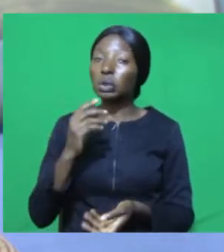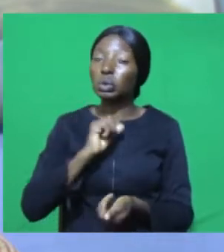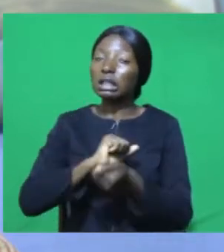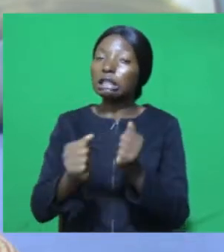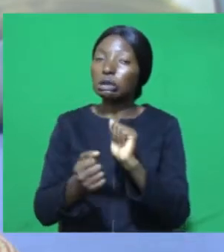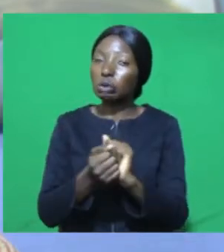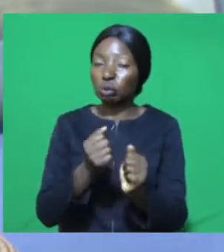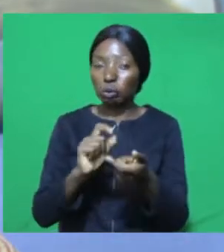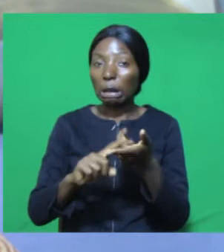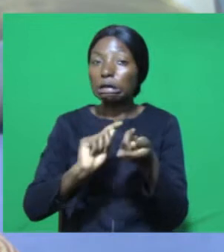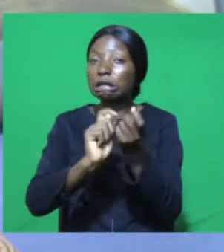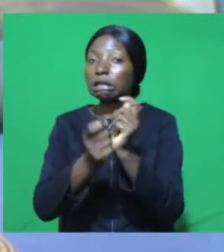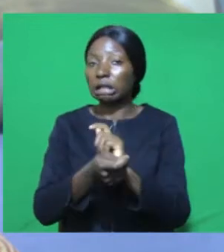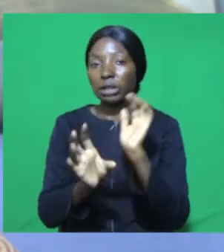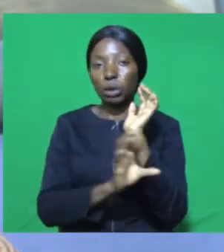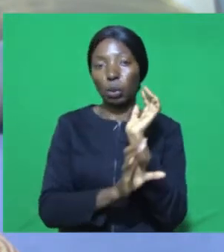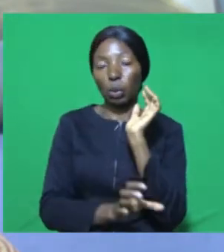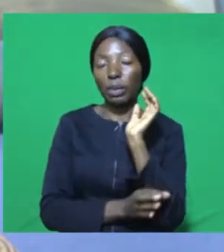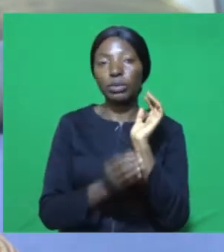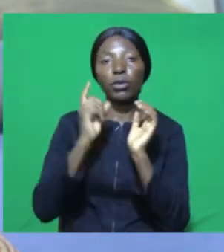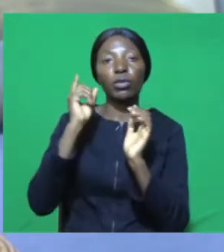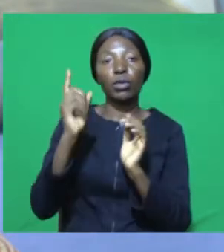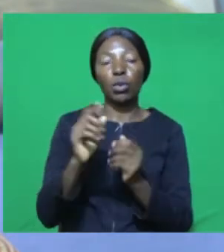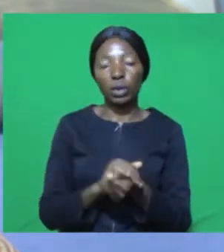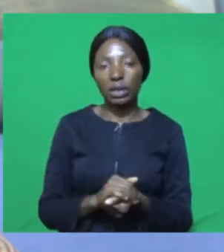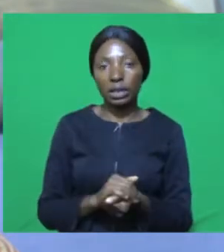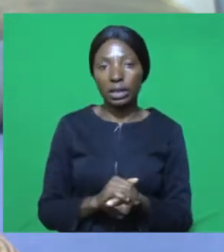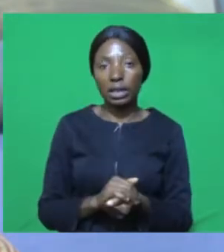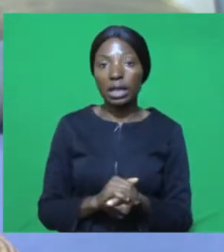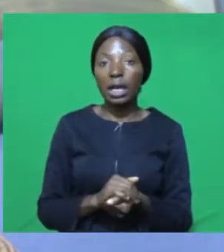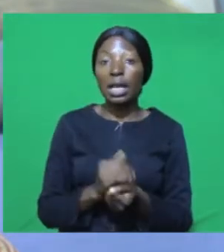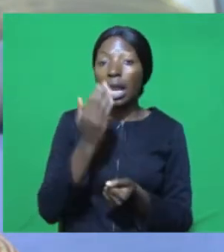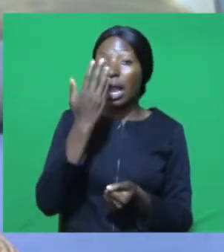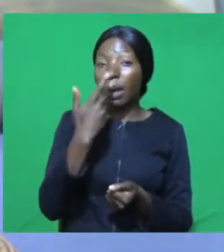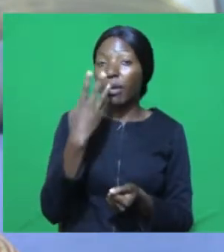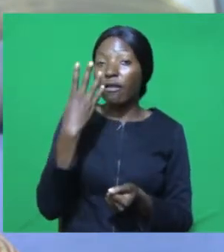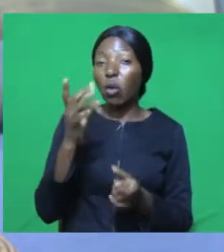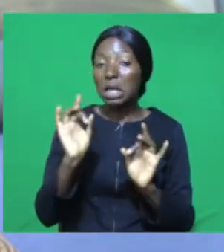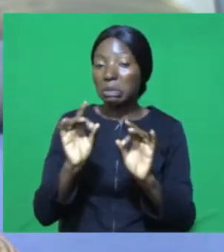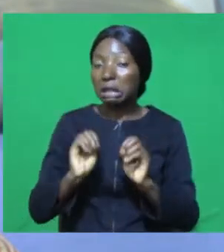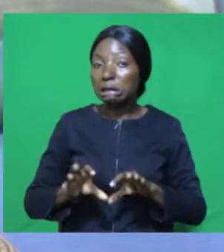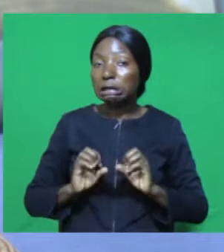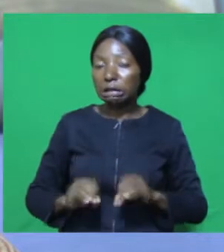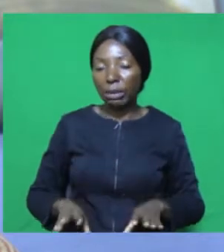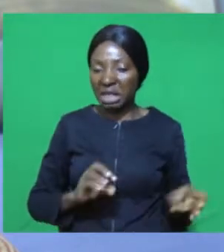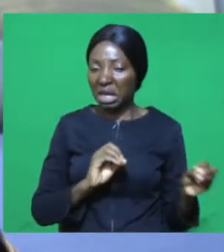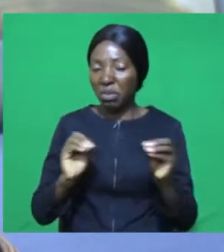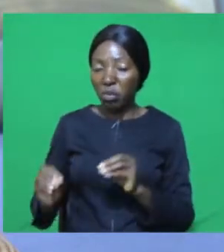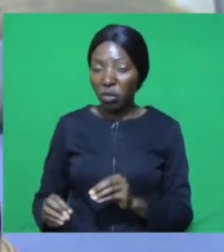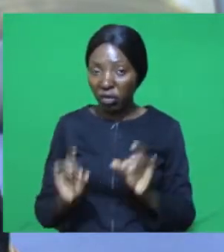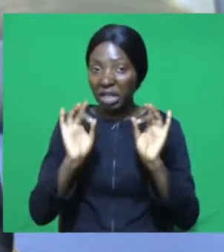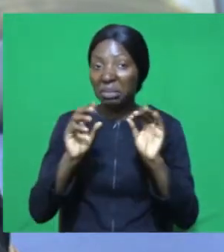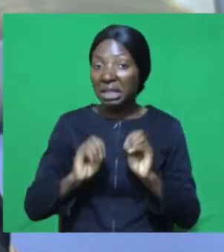Kuparadza mitemo yamwari. Okay. Inonyanya kubudira pamutemo wekuchengetwa kwesabata.